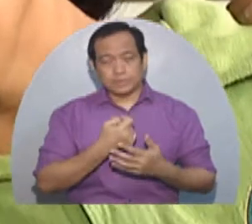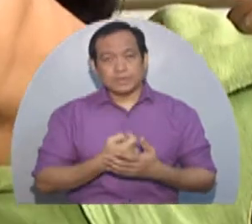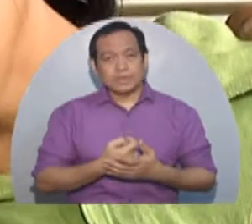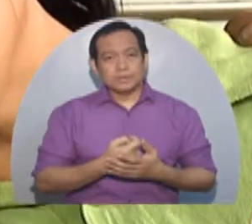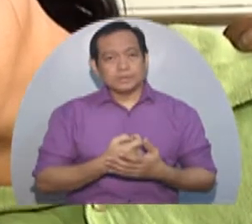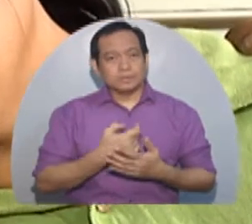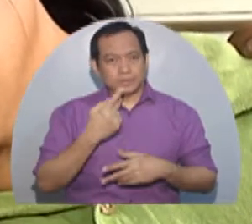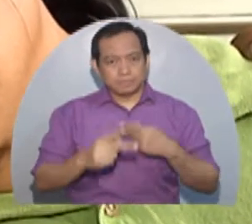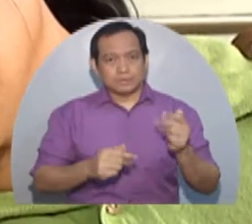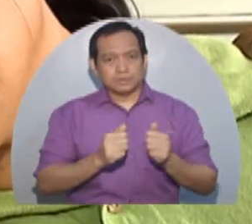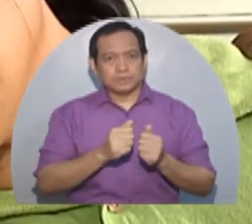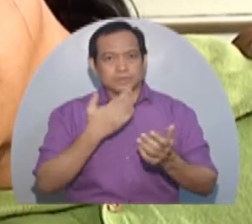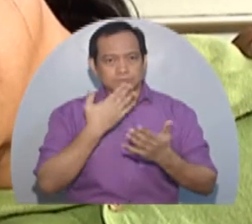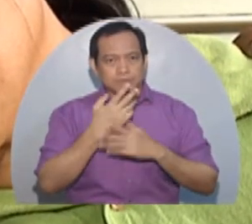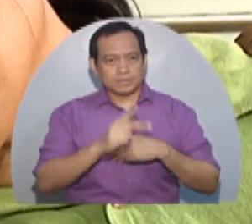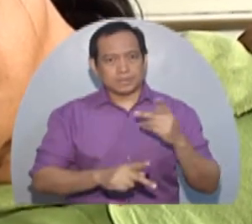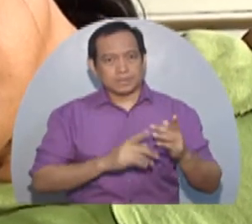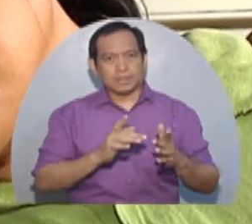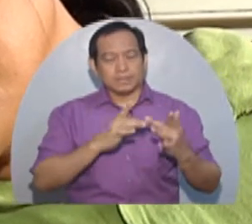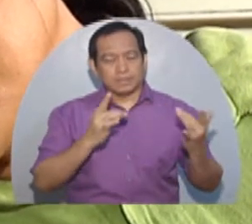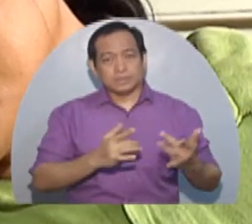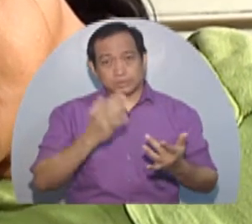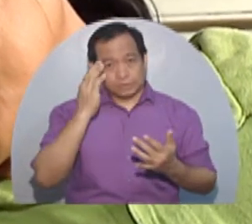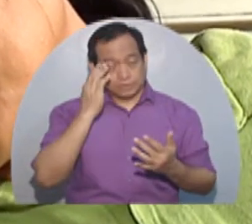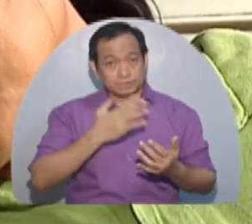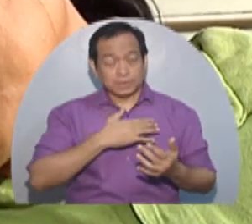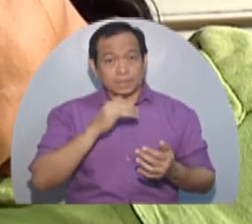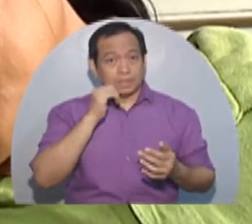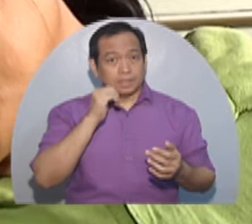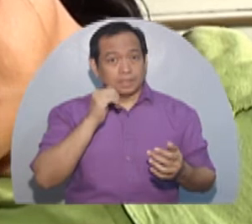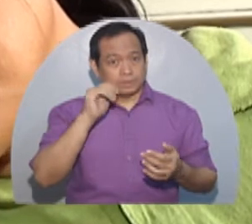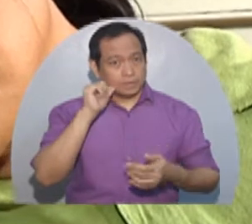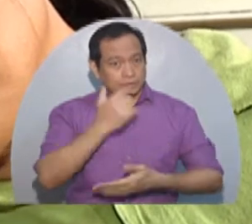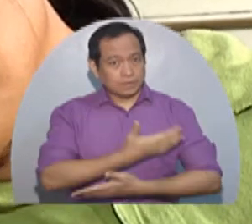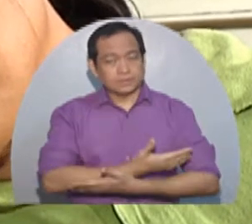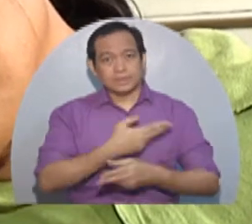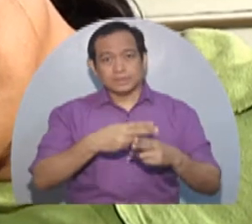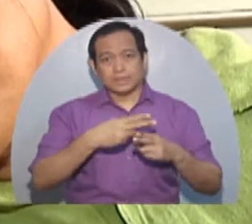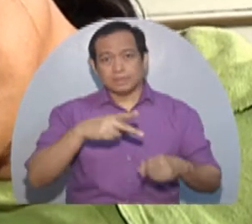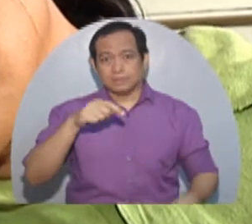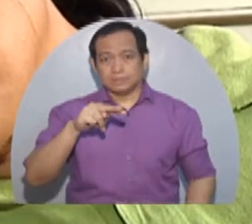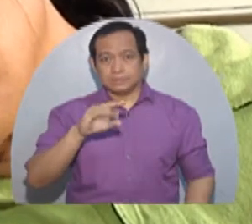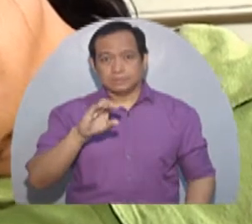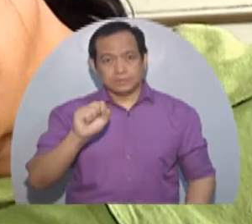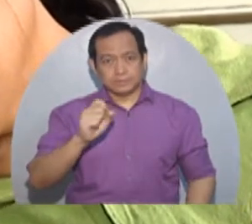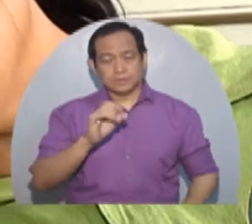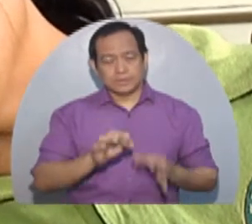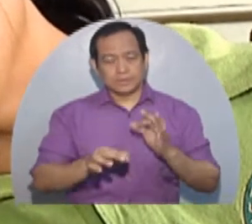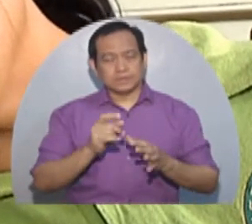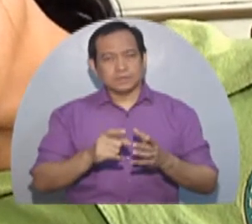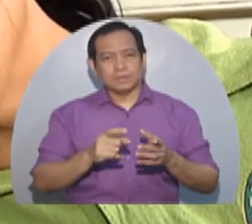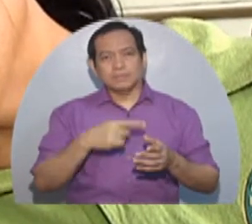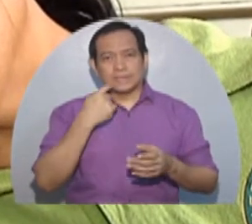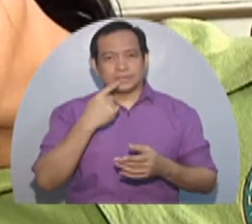sino mang mga mabubuting loob na nakakilala kay Princess Nika R. Palacios, pakisabi na lang sa